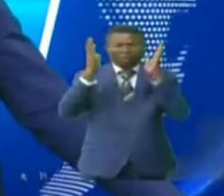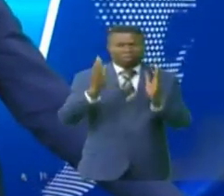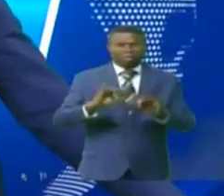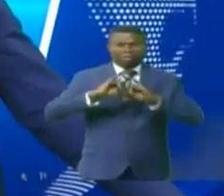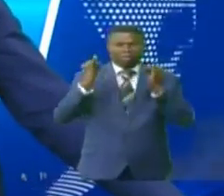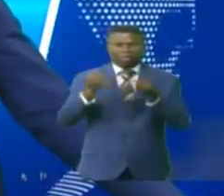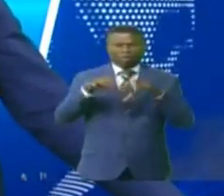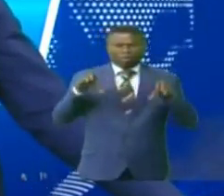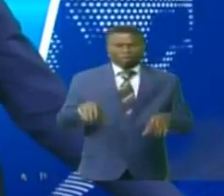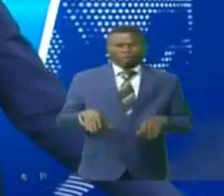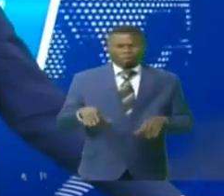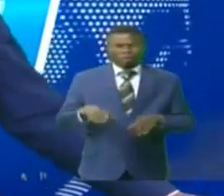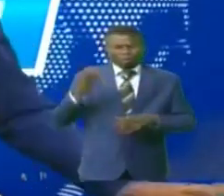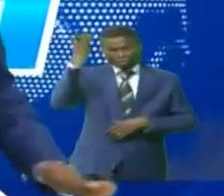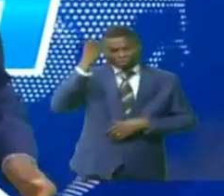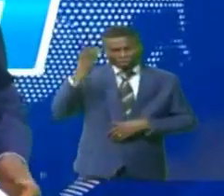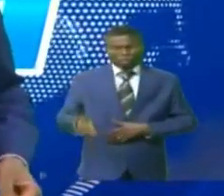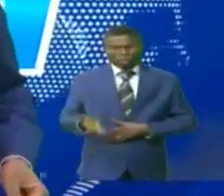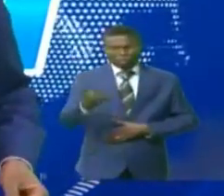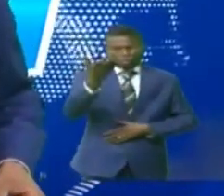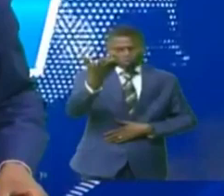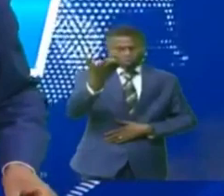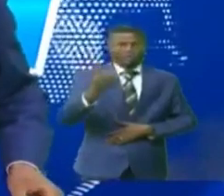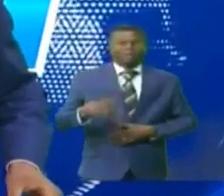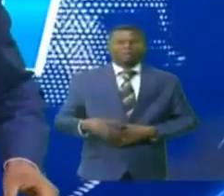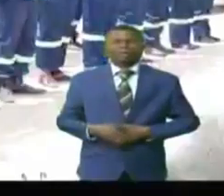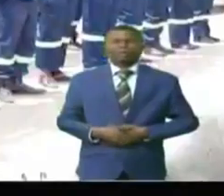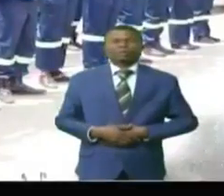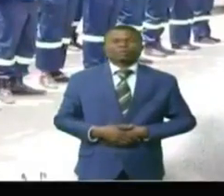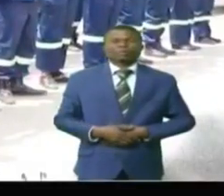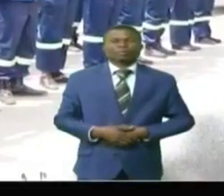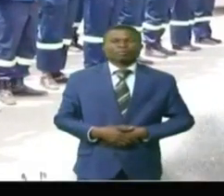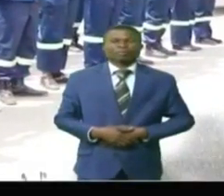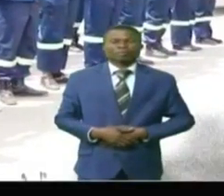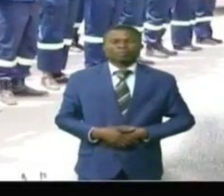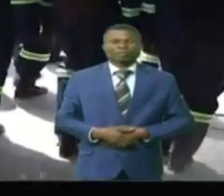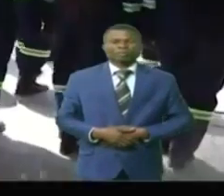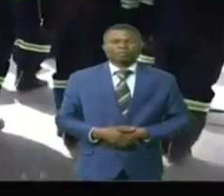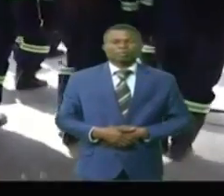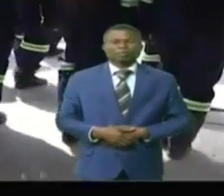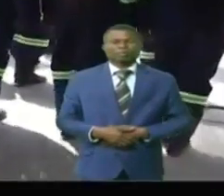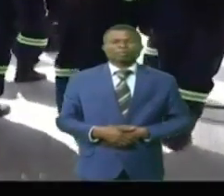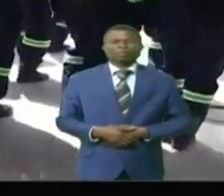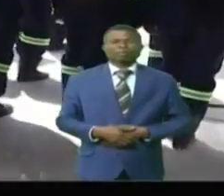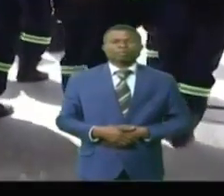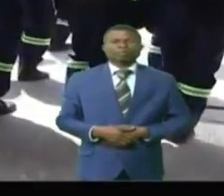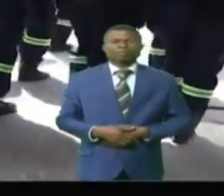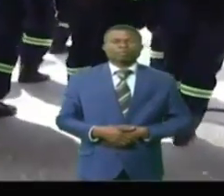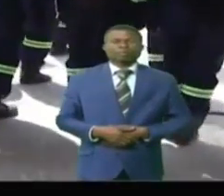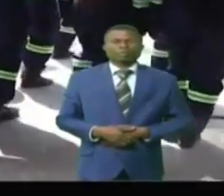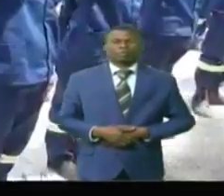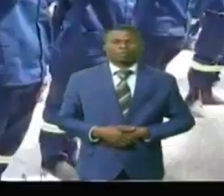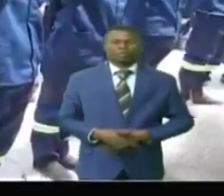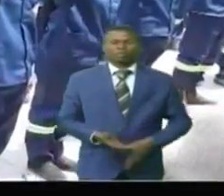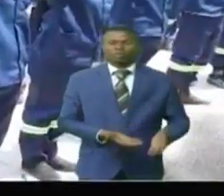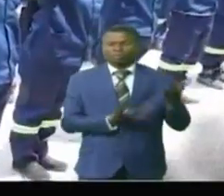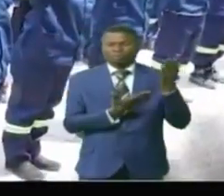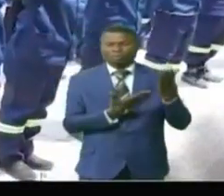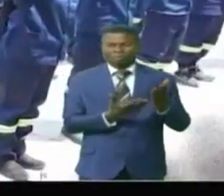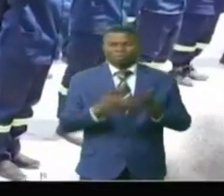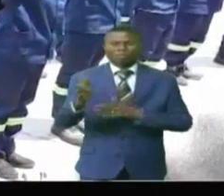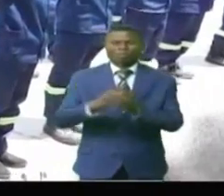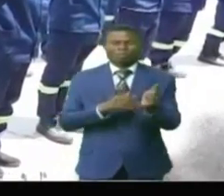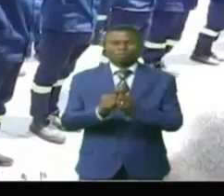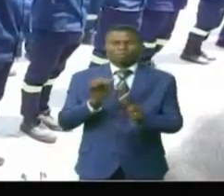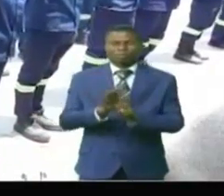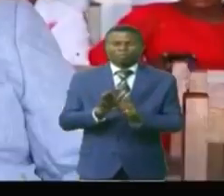RDC Europe. D'autres précisions avec Eugénie Dadachabani. Les incendies et catastrophes naturelles à la base d'importants dégâts matériels et